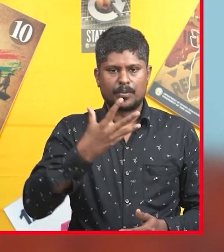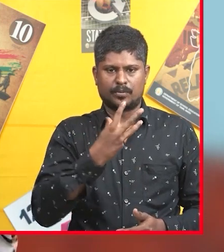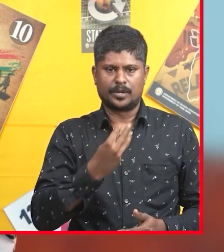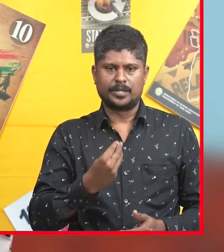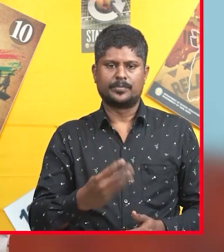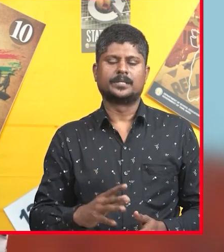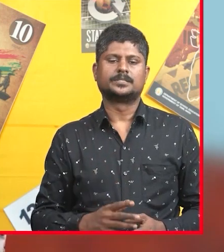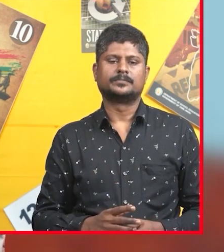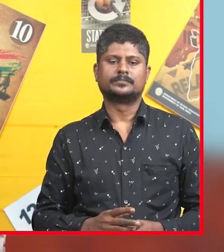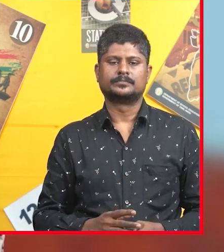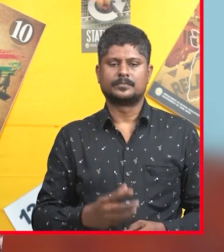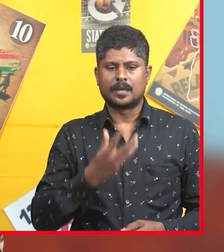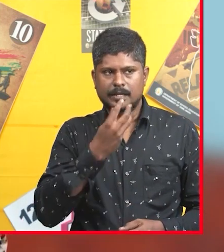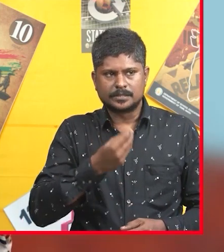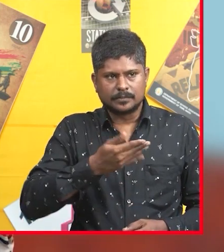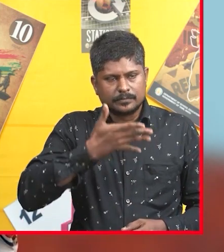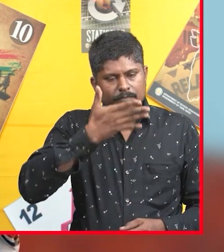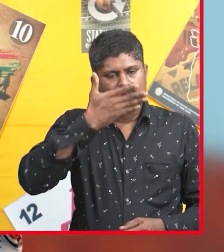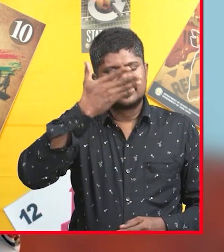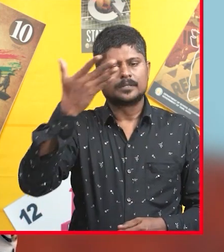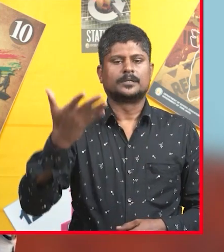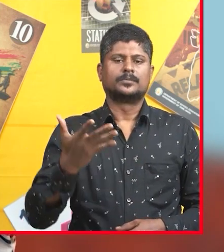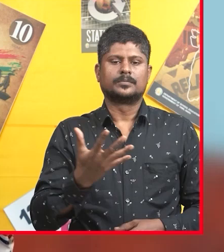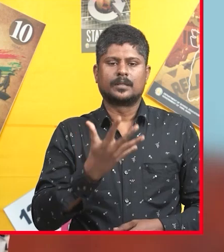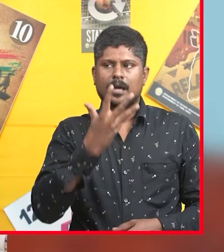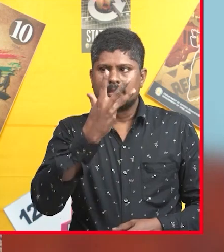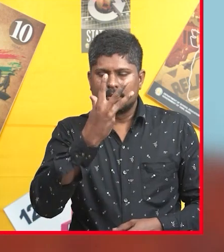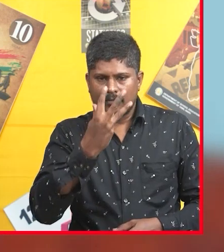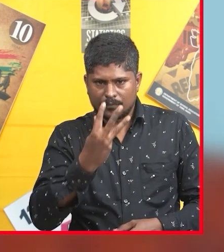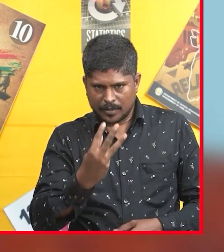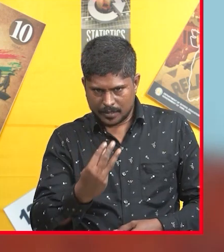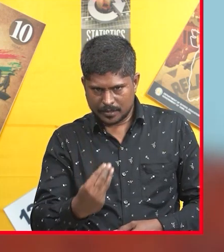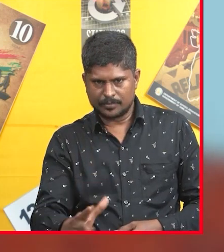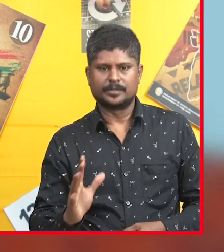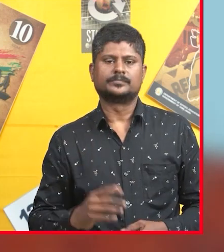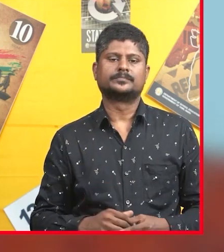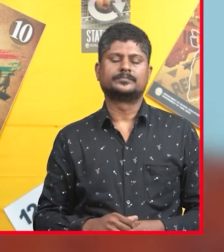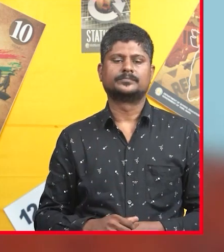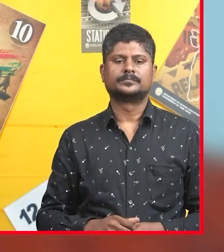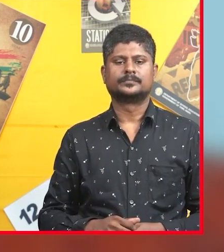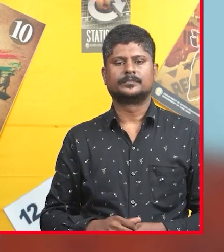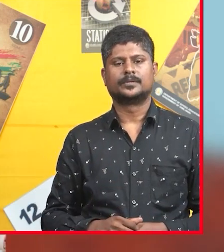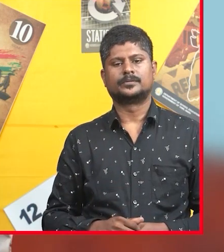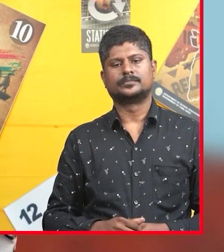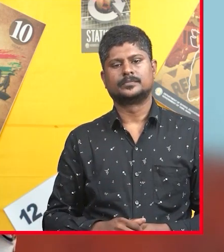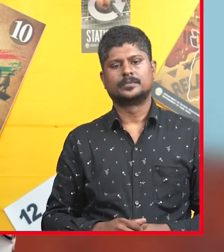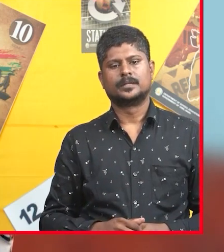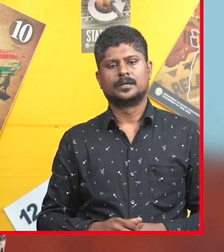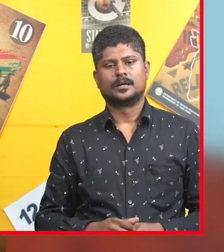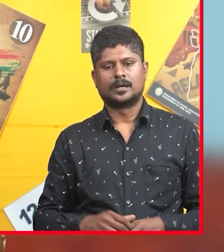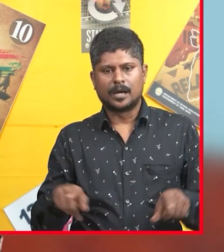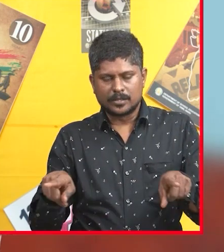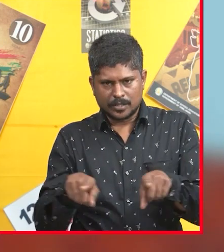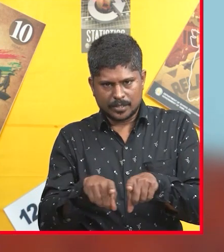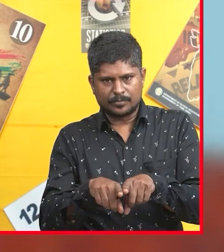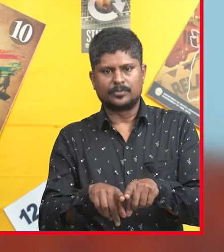அனிச்சம், அனிச்சங்கிற மலரை நம்ம மூக்கு பக்கத்துல போய் மோந்து பார்த்தோம் அப்படின்னா அனிச்சங்கிற மலர் வாடி போயிரும்.